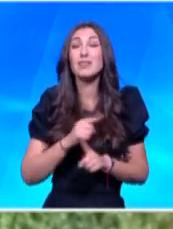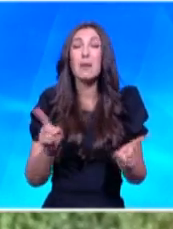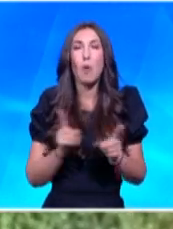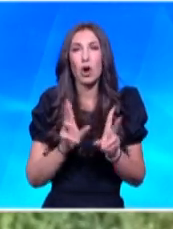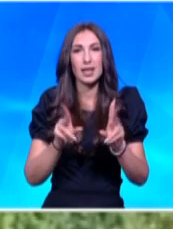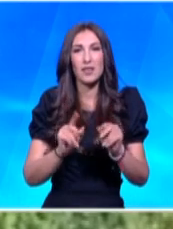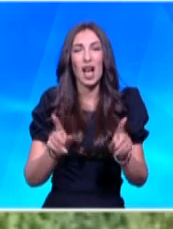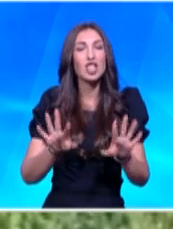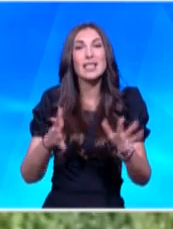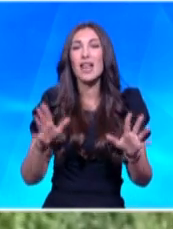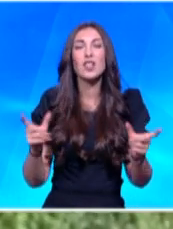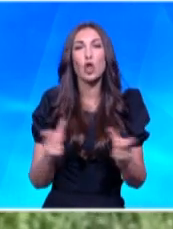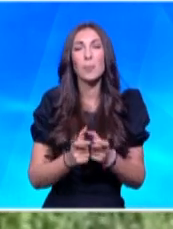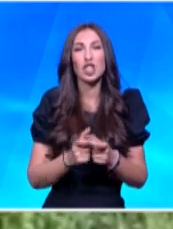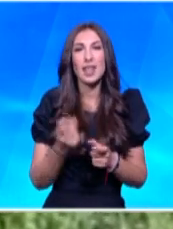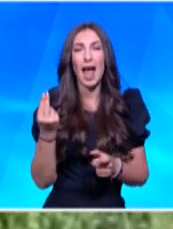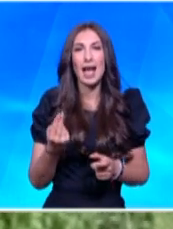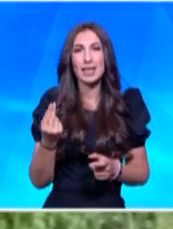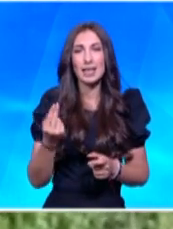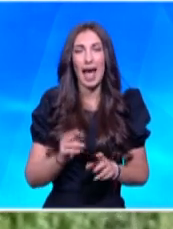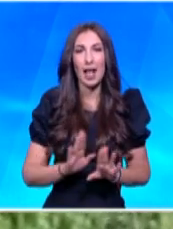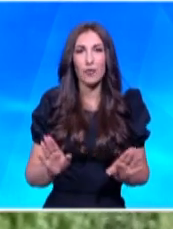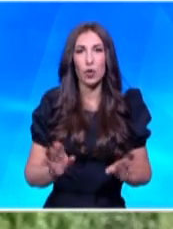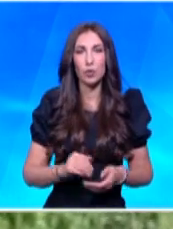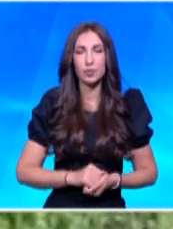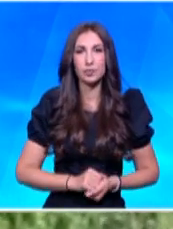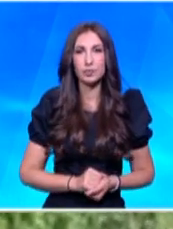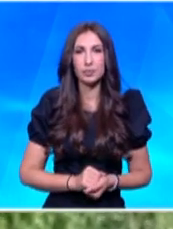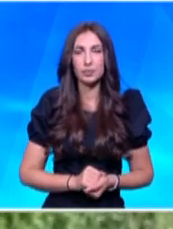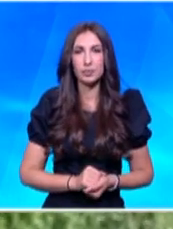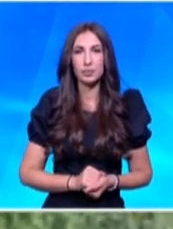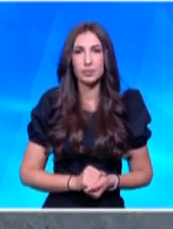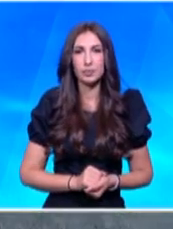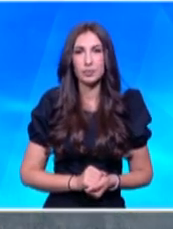Това вече е община Царево. Ние сме вместо спорствата на разпределите.